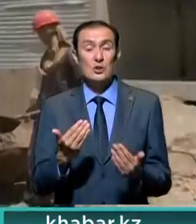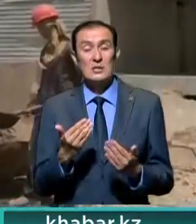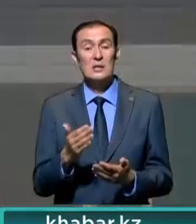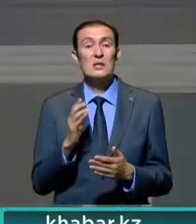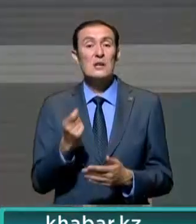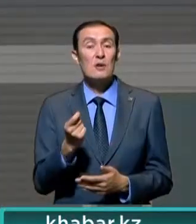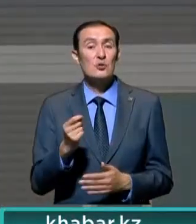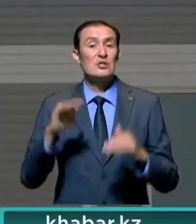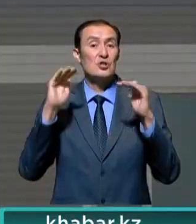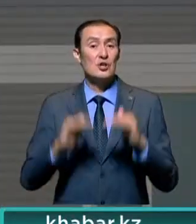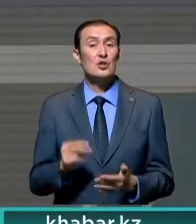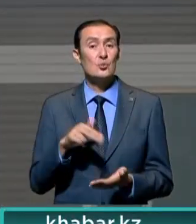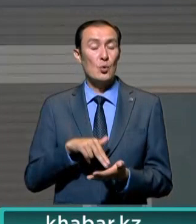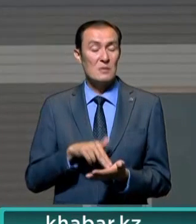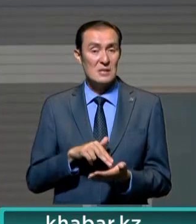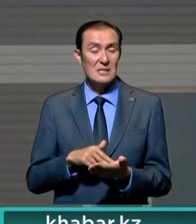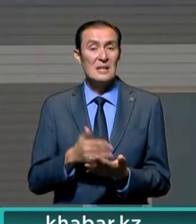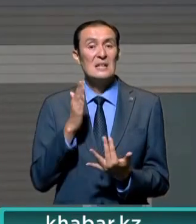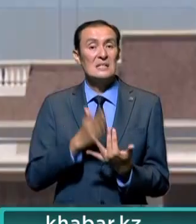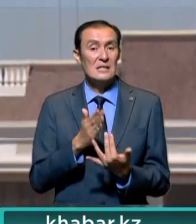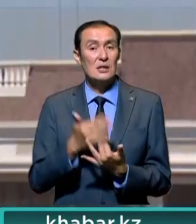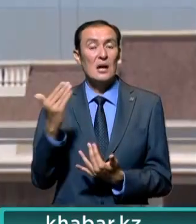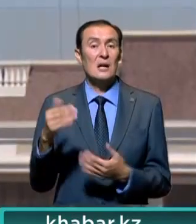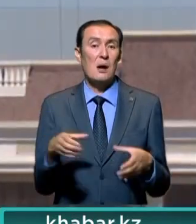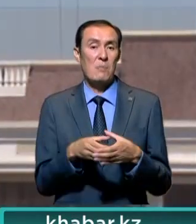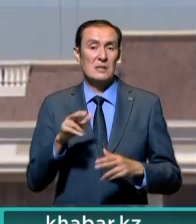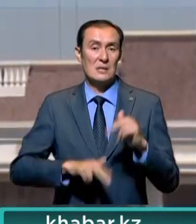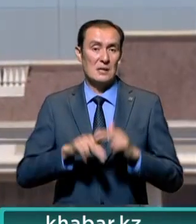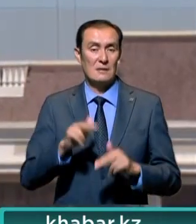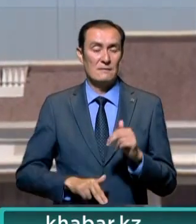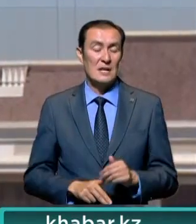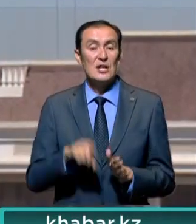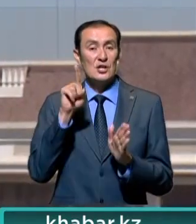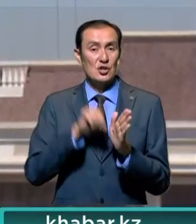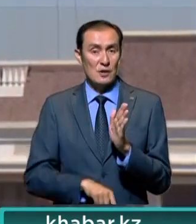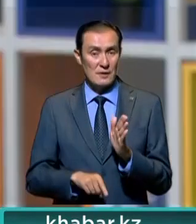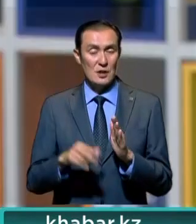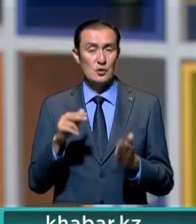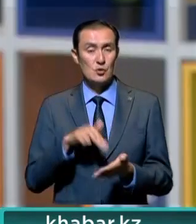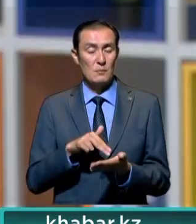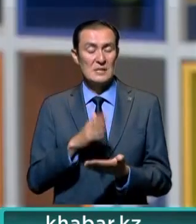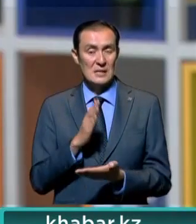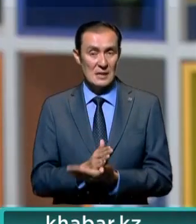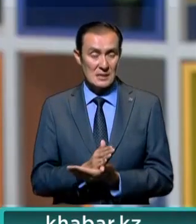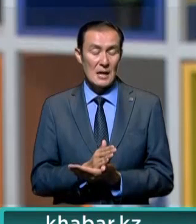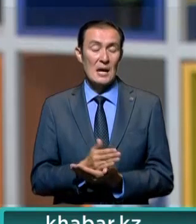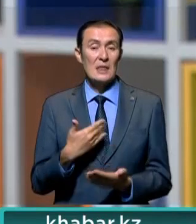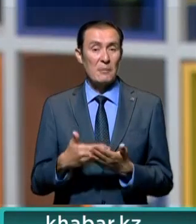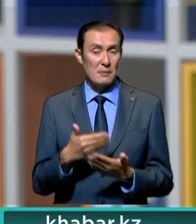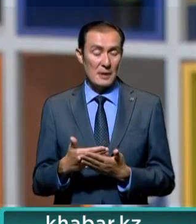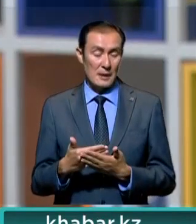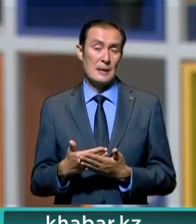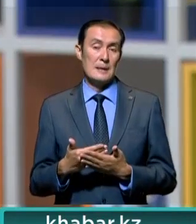наблюдается небольшое снижение цен и скидок от застройщиков. Снижение цены есть, стагнация происходит. Если мы возьмем